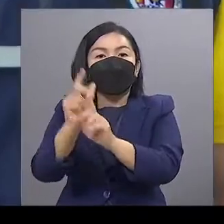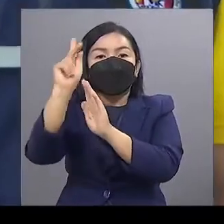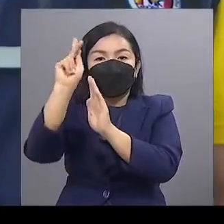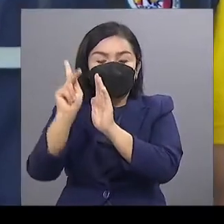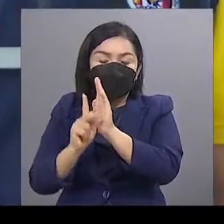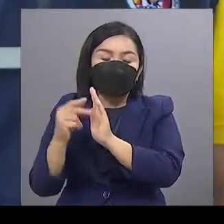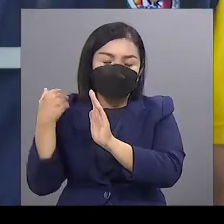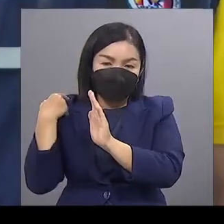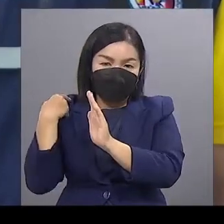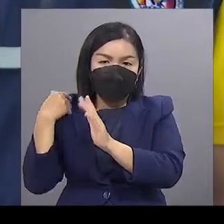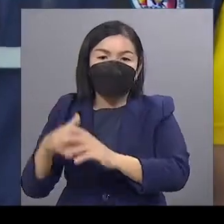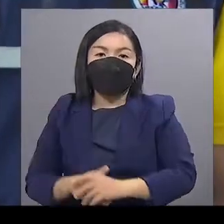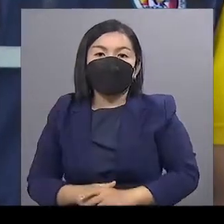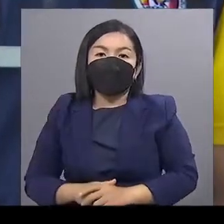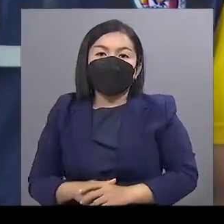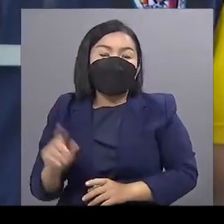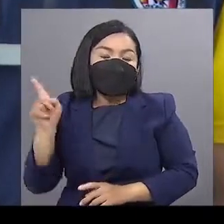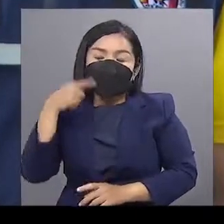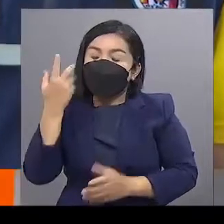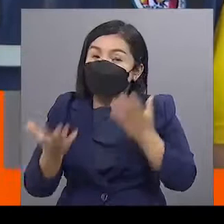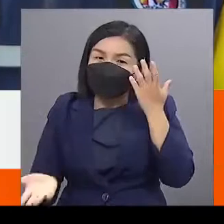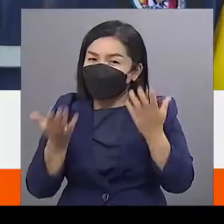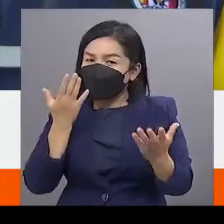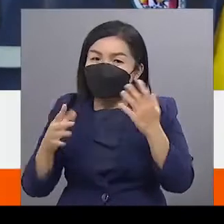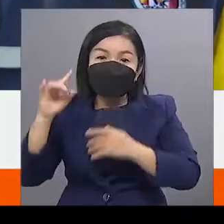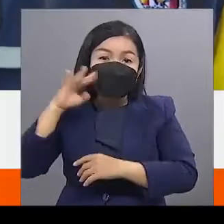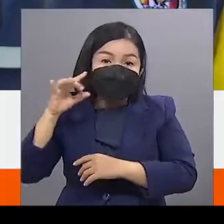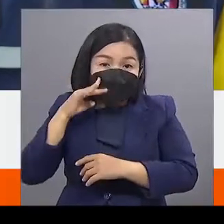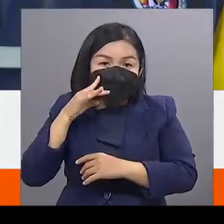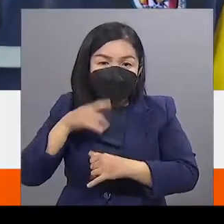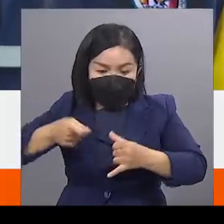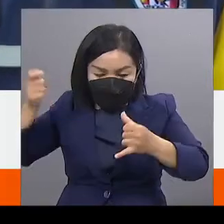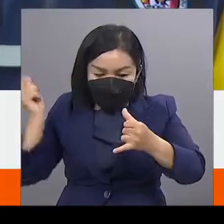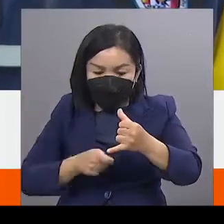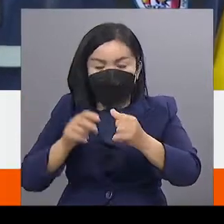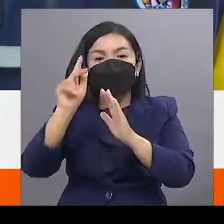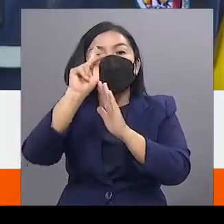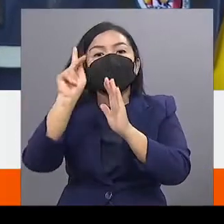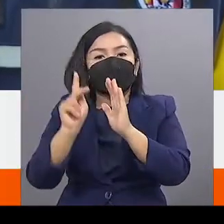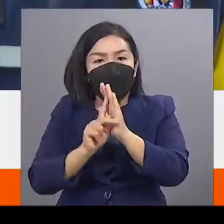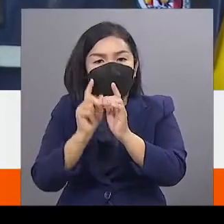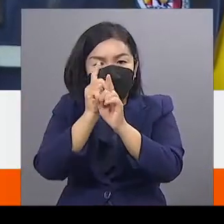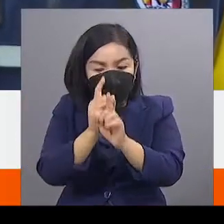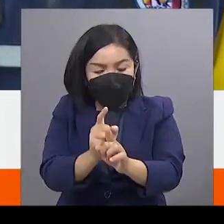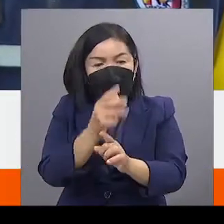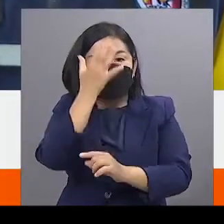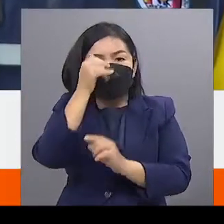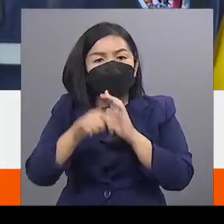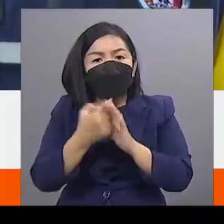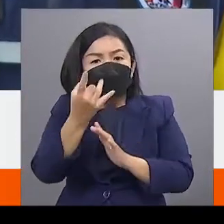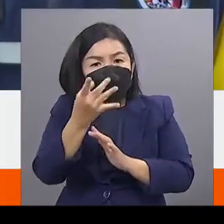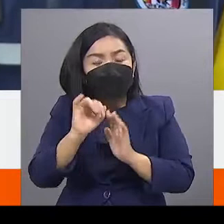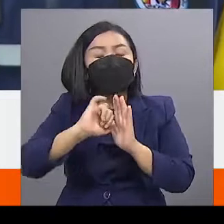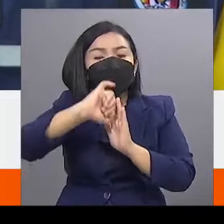ผู้ที่ไม่ปฏิบัตินะเราดำเนินคดีนะฮะตามกฎหมายเนื่องจากว่าจังหวัดเชียงใหม่เนี่ยณวันนี้เร